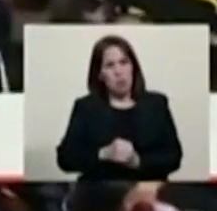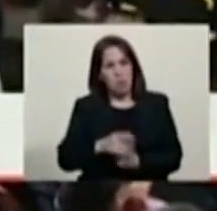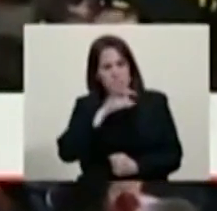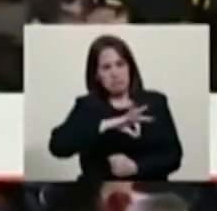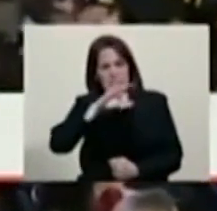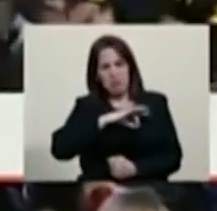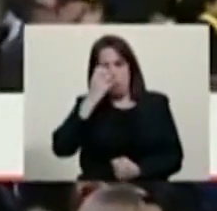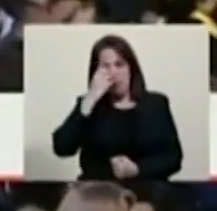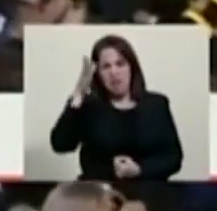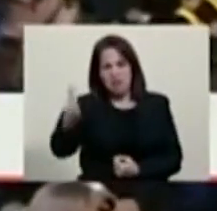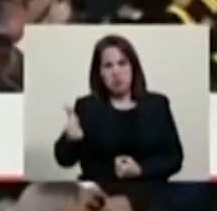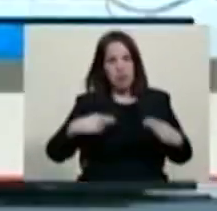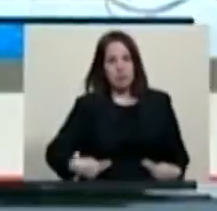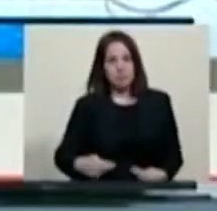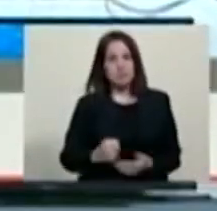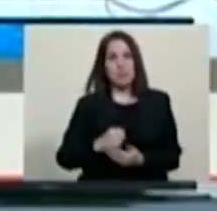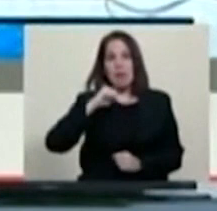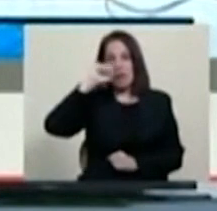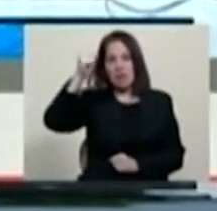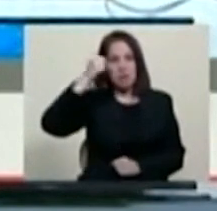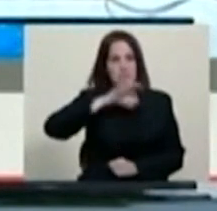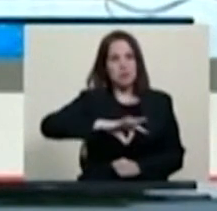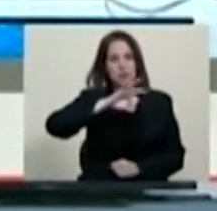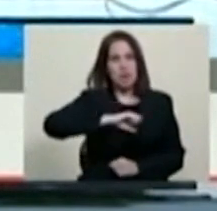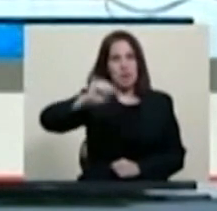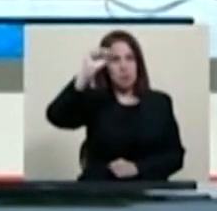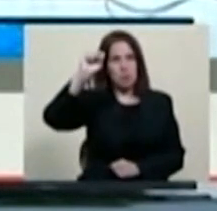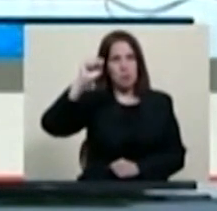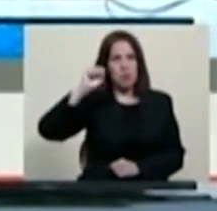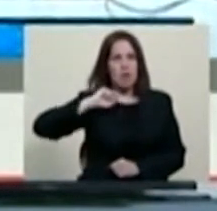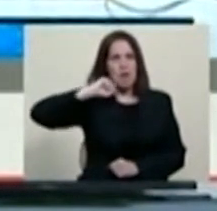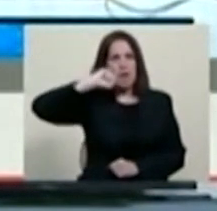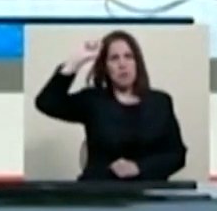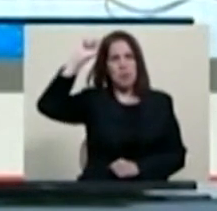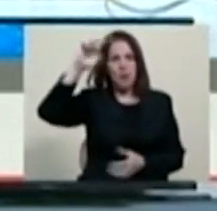humanitárius válság Venezuelában, ezért nincs szükség segélyszállítmányokra.